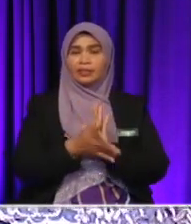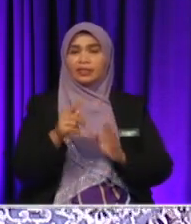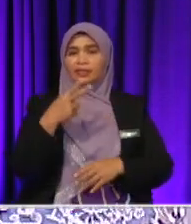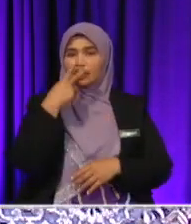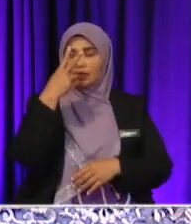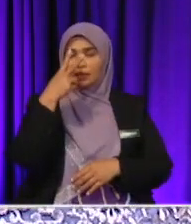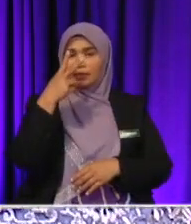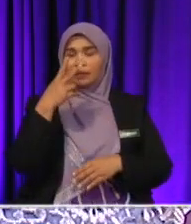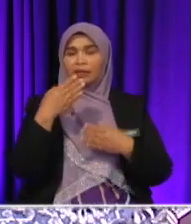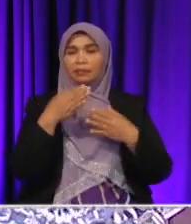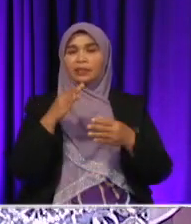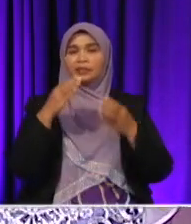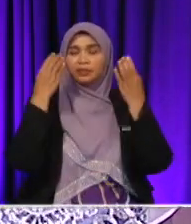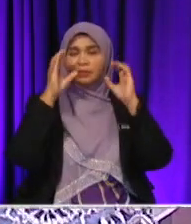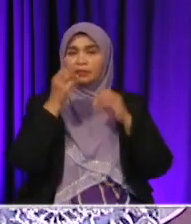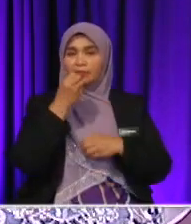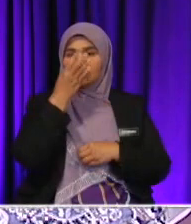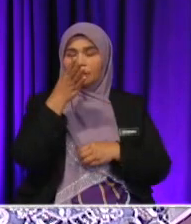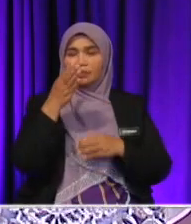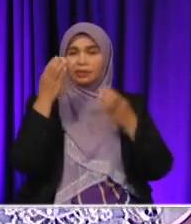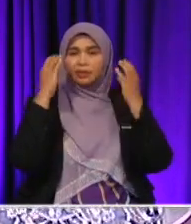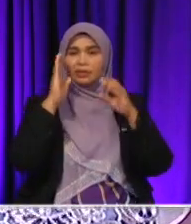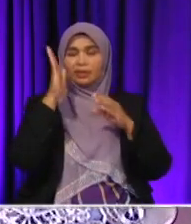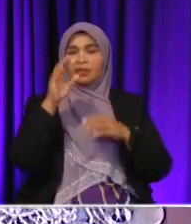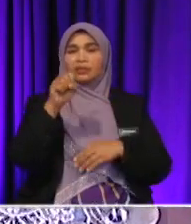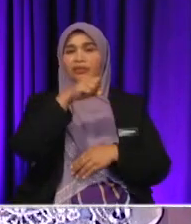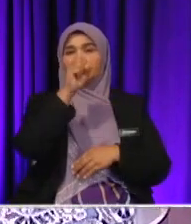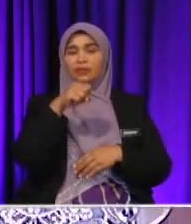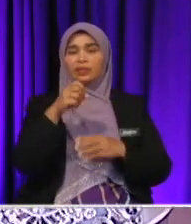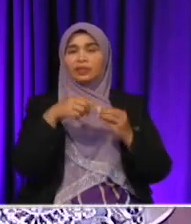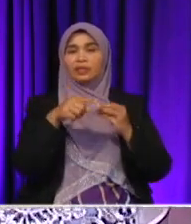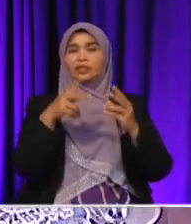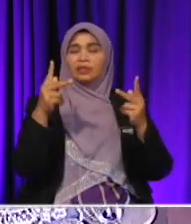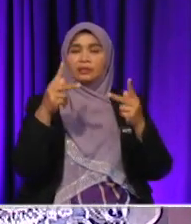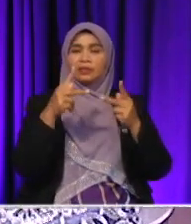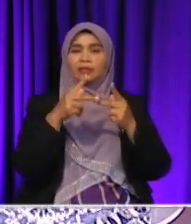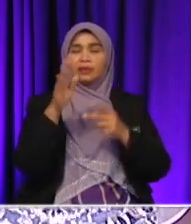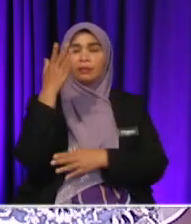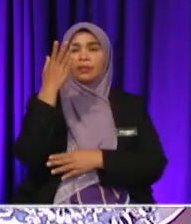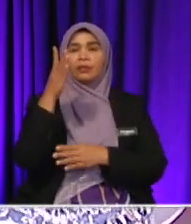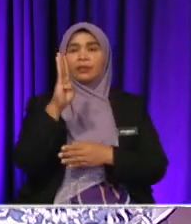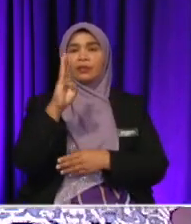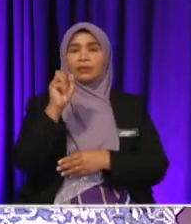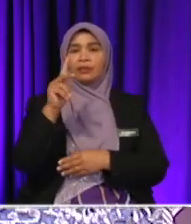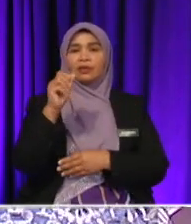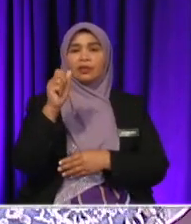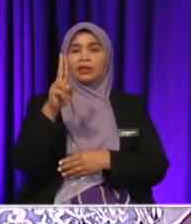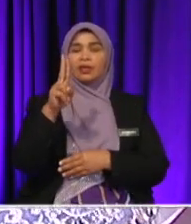lepas Cikgu Terangkan Cik gua akan soal balik tentang penyesuaian pokok bakau ini oke